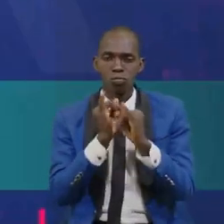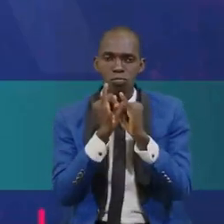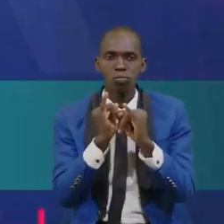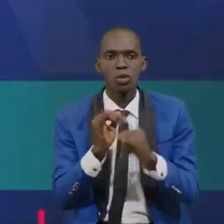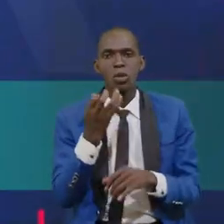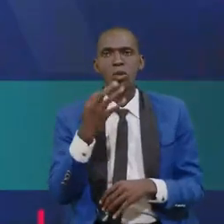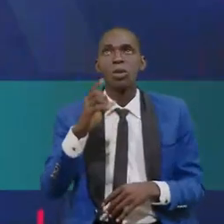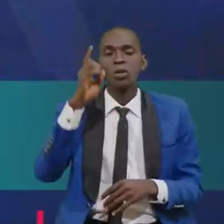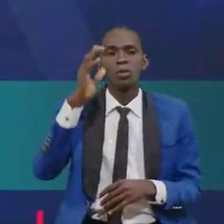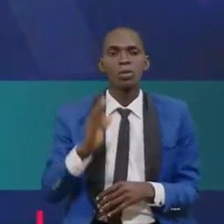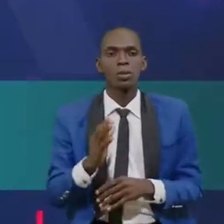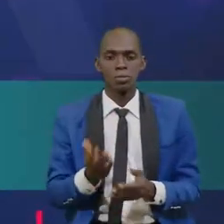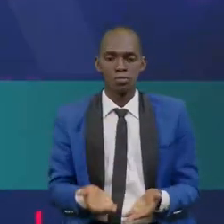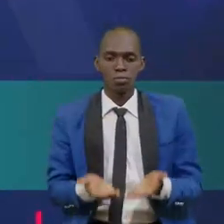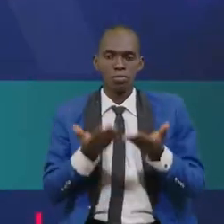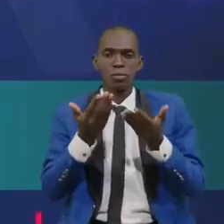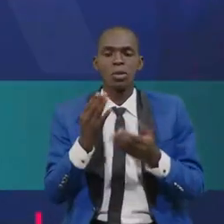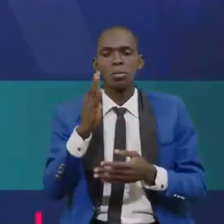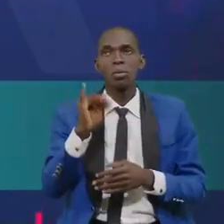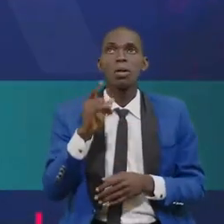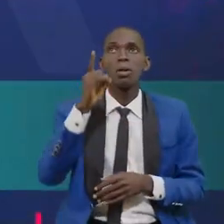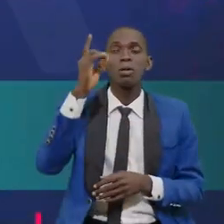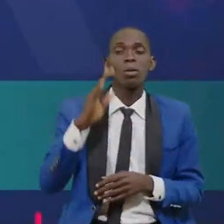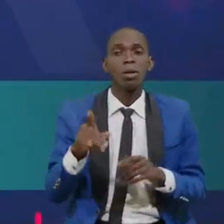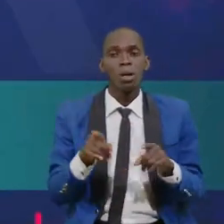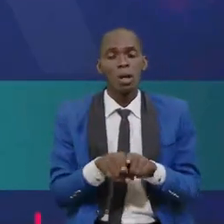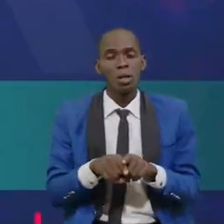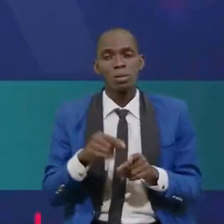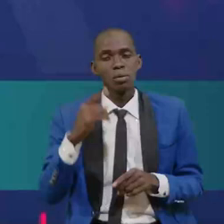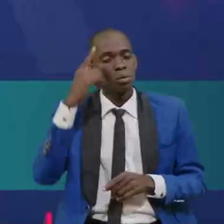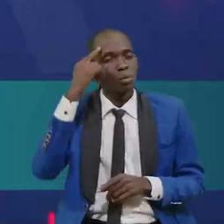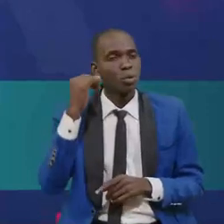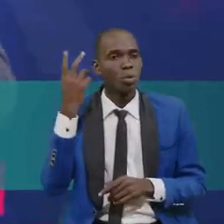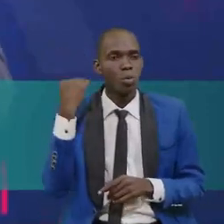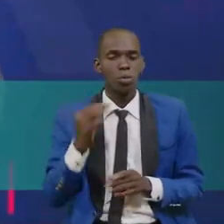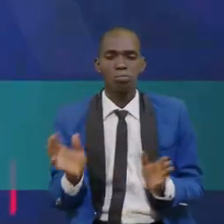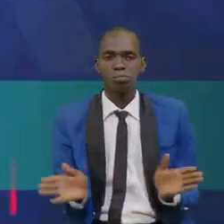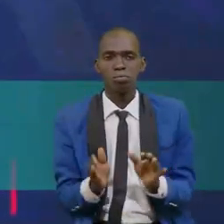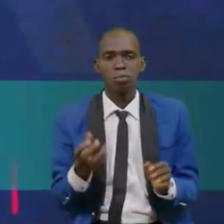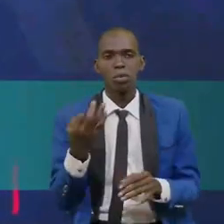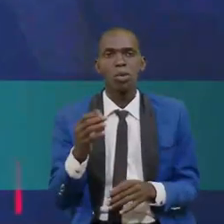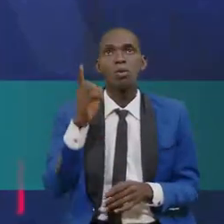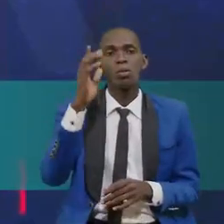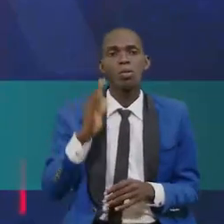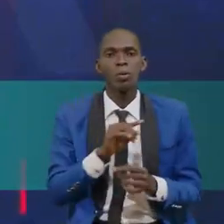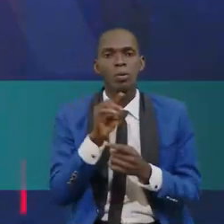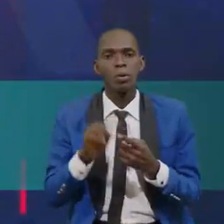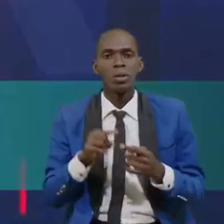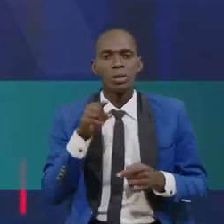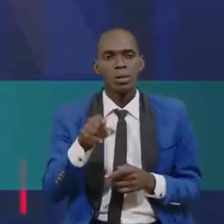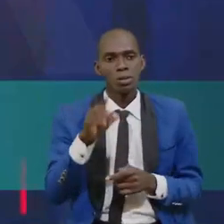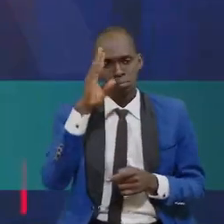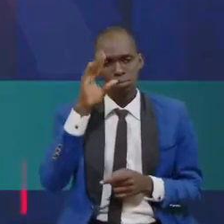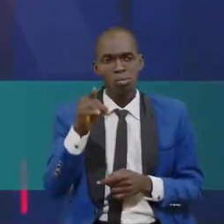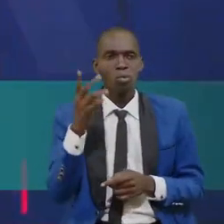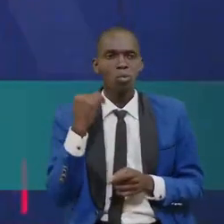Lesquels célèbrent un culte, image, homme des choses célestes, selon que Moïse en fut divinement averti lorsqu'il allait